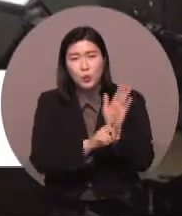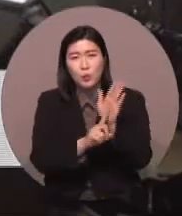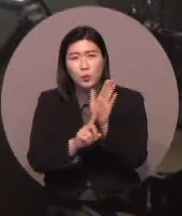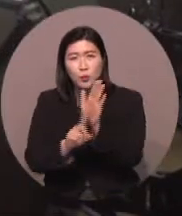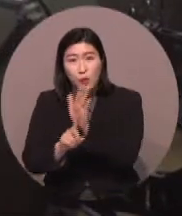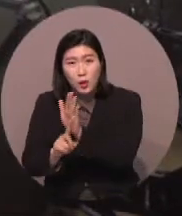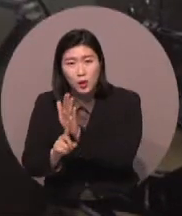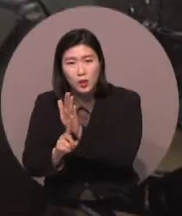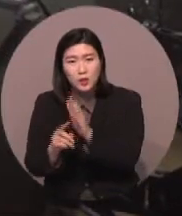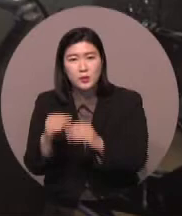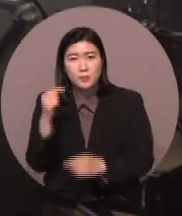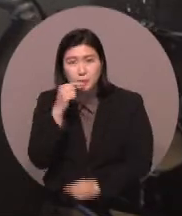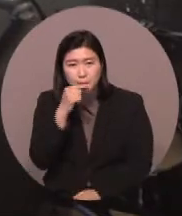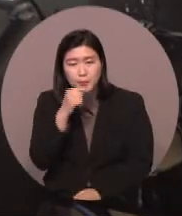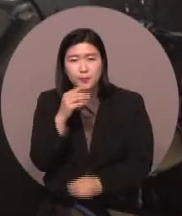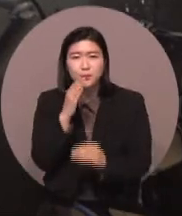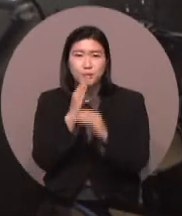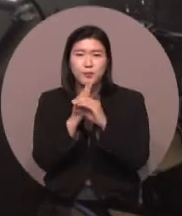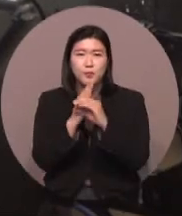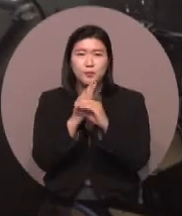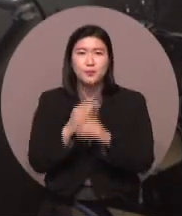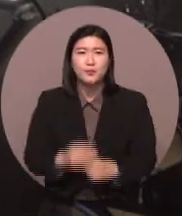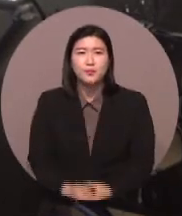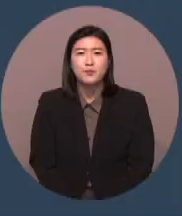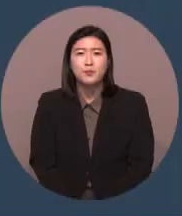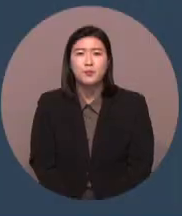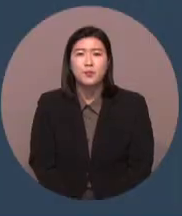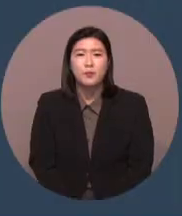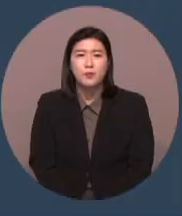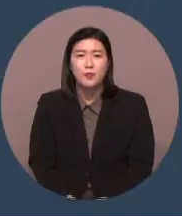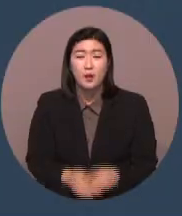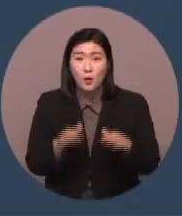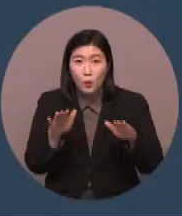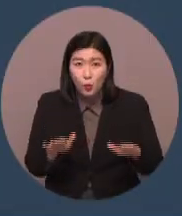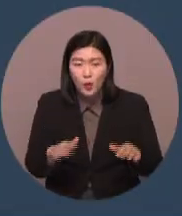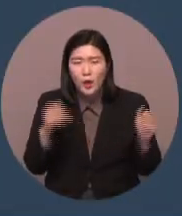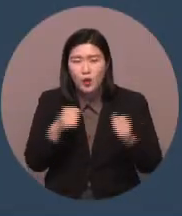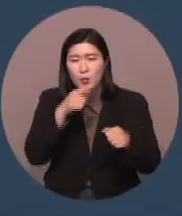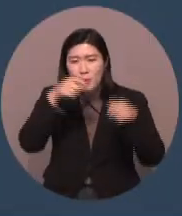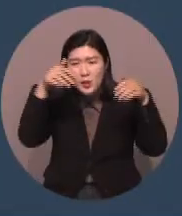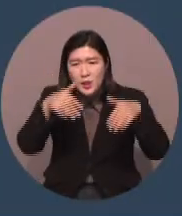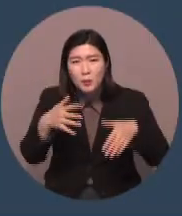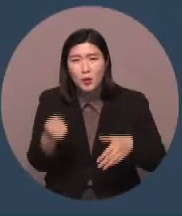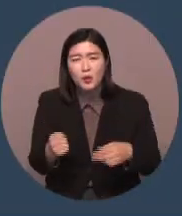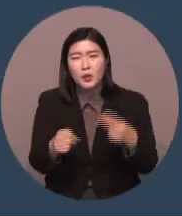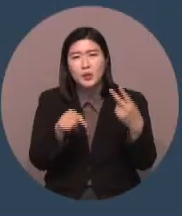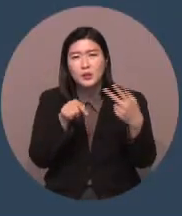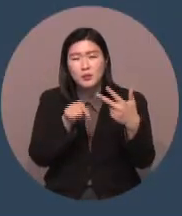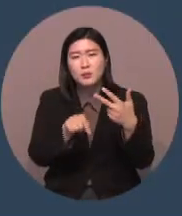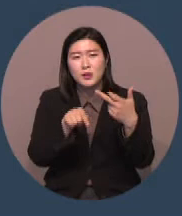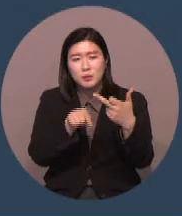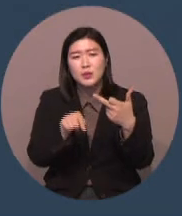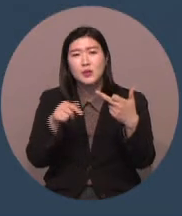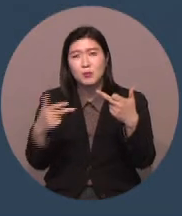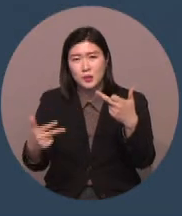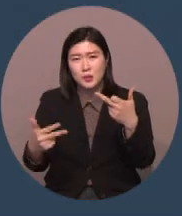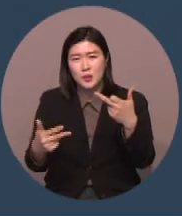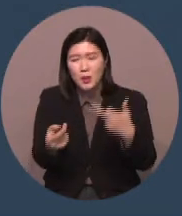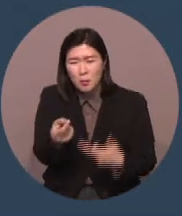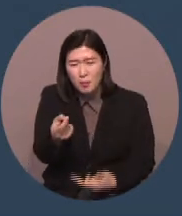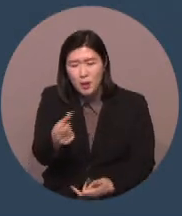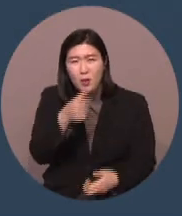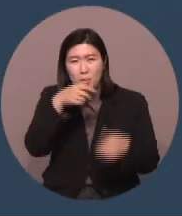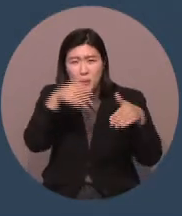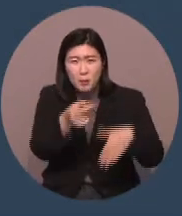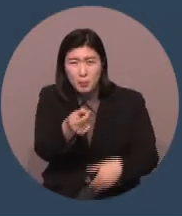격상시키고 비상 근무에 돌입했습니다. 실제 올겨울 강수량은 17.7mm로 평년의 5분의 1 수준에